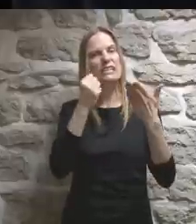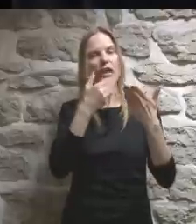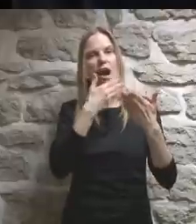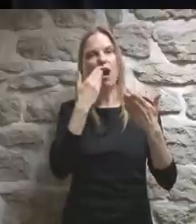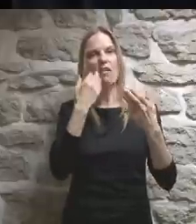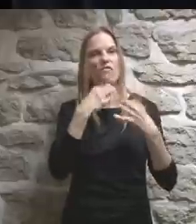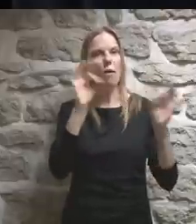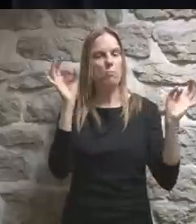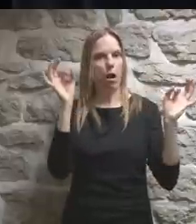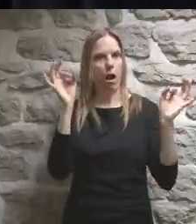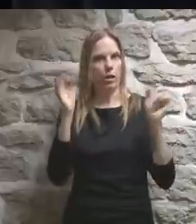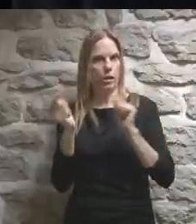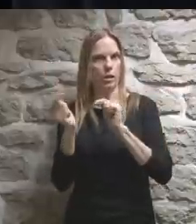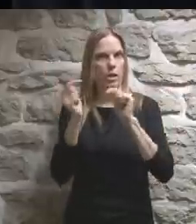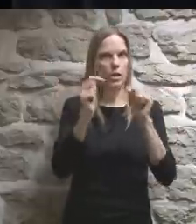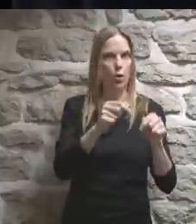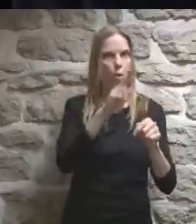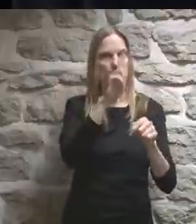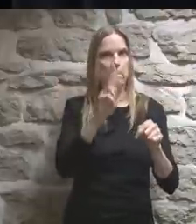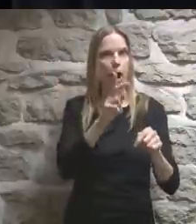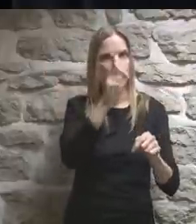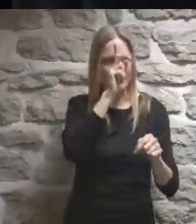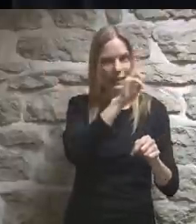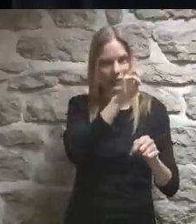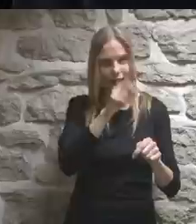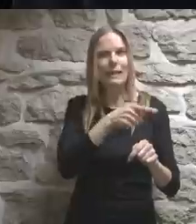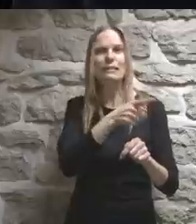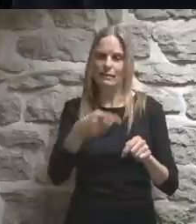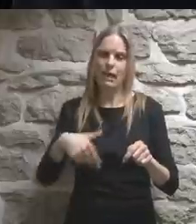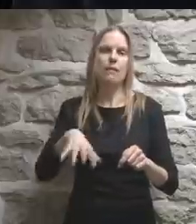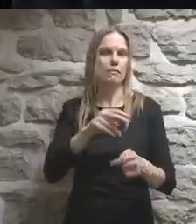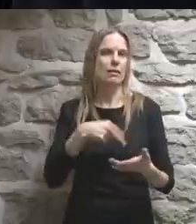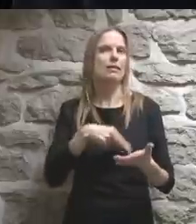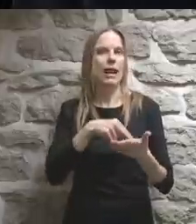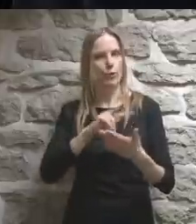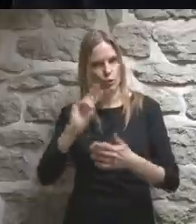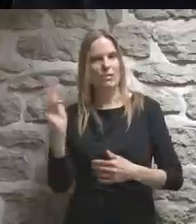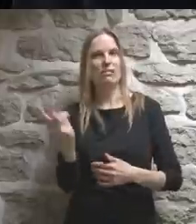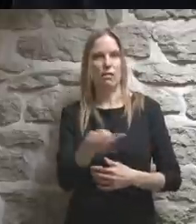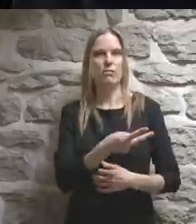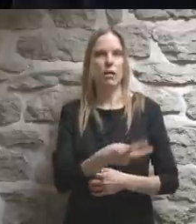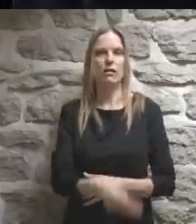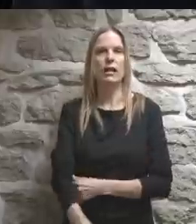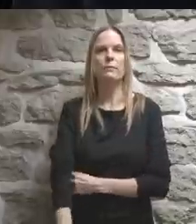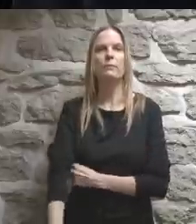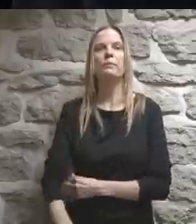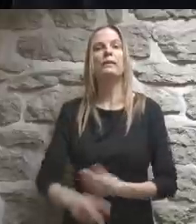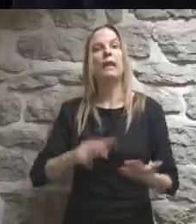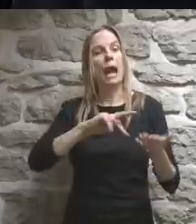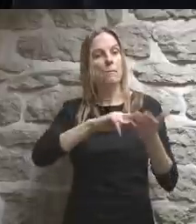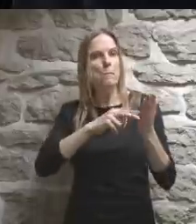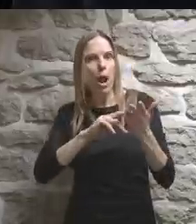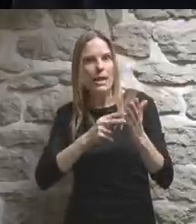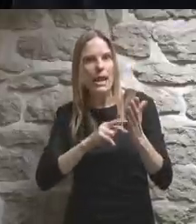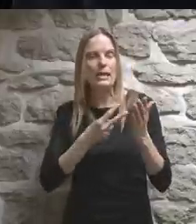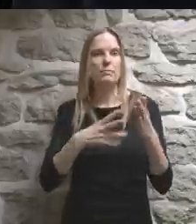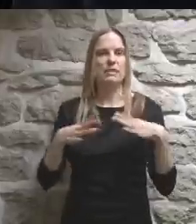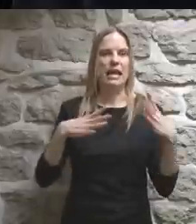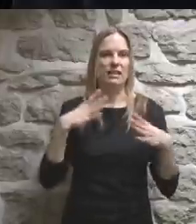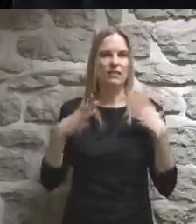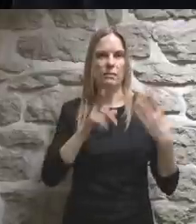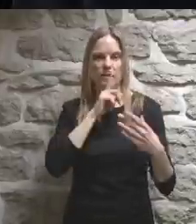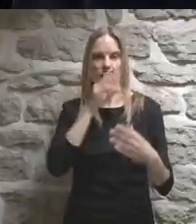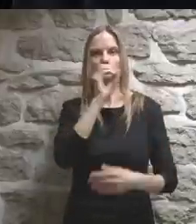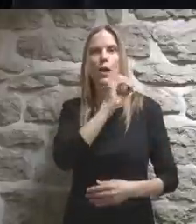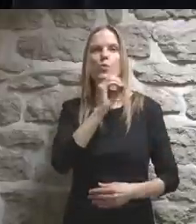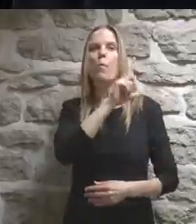jõuavad Balti riikidesse. Nii et see käitumine on meil tõepoolest väga sarnane. Planeerimisel, ettevalmistamisel on ka Euroopa